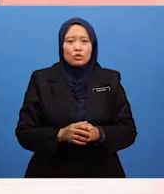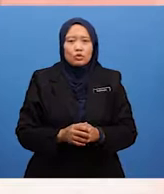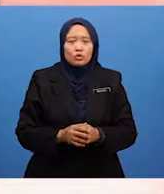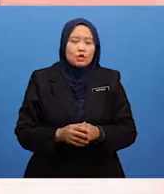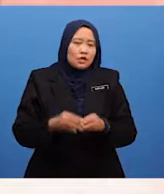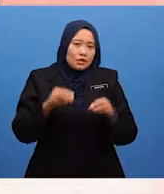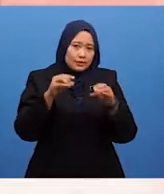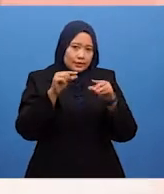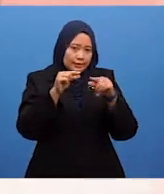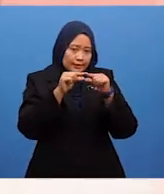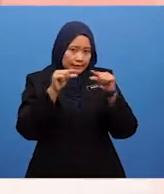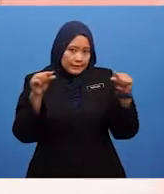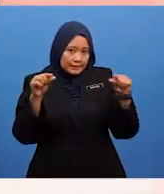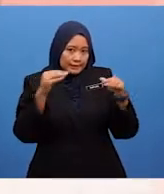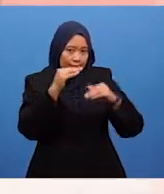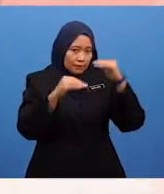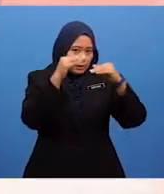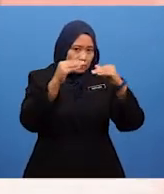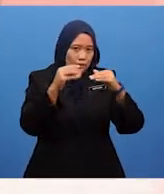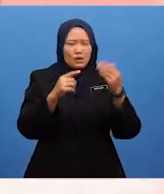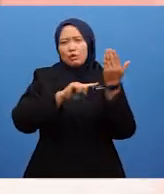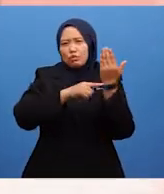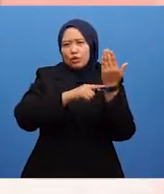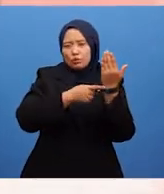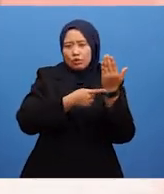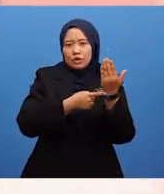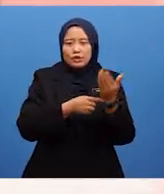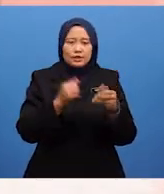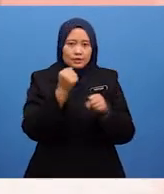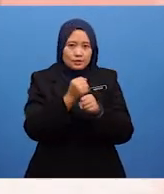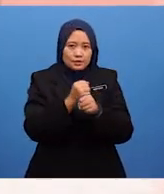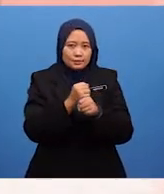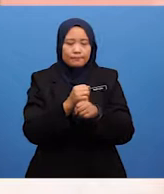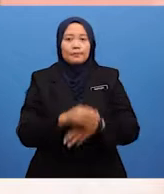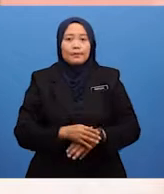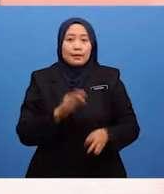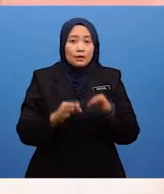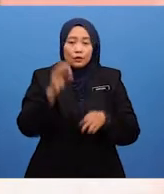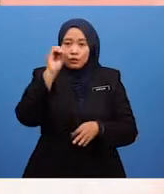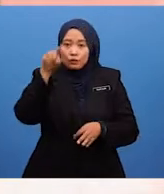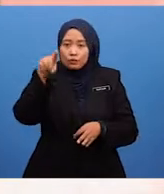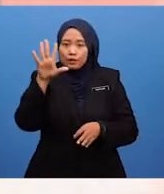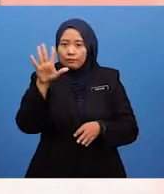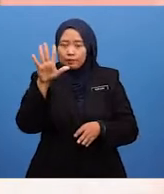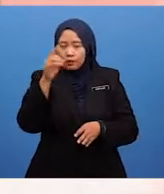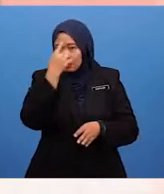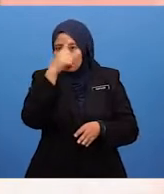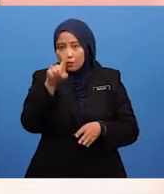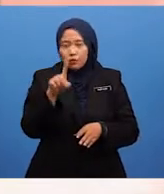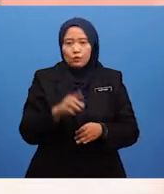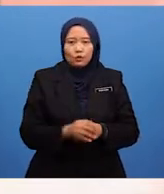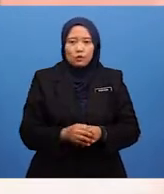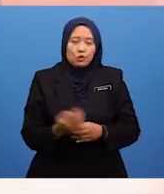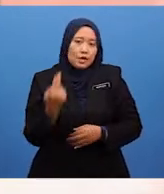ataupun garisan binaan semacam mereka mulai merangkak kecil dan kosong poinime digunakan untuk menghasilkan dari sang objek yaitu